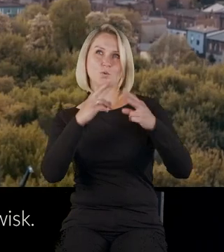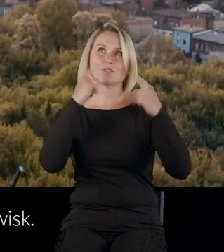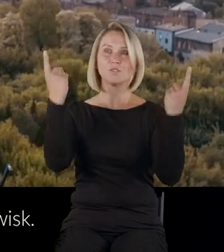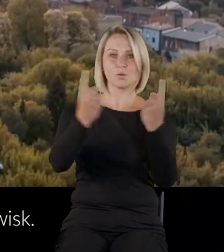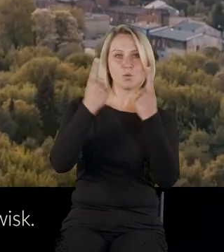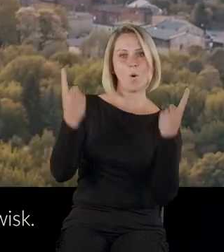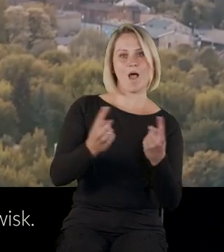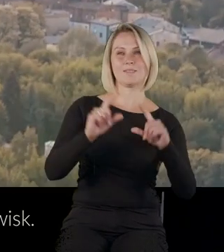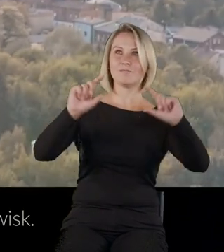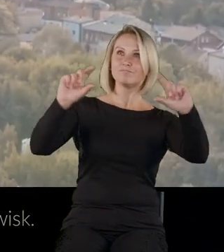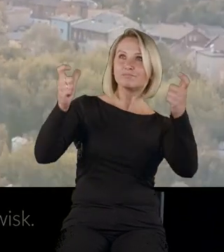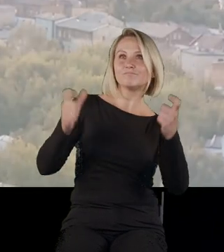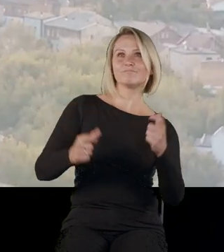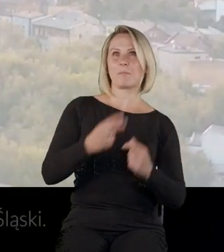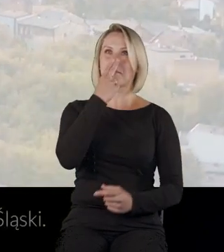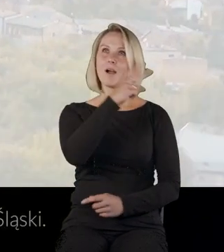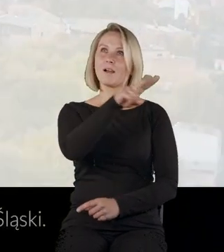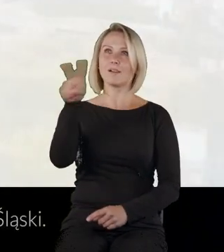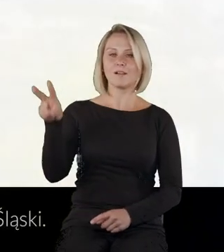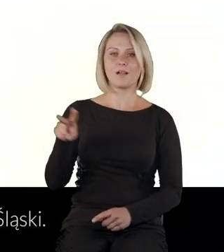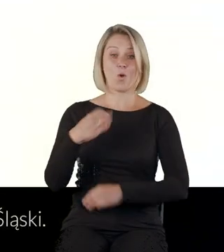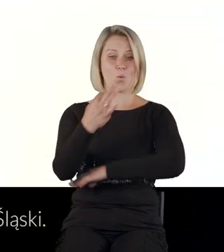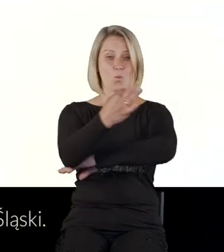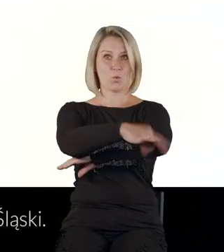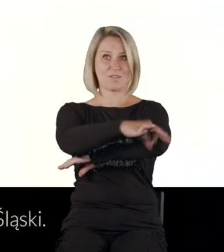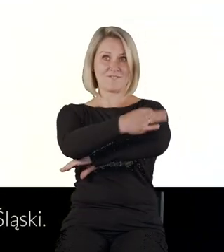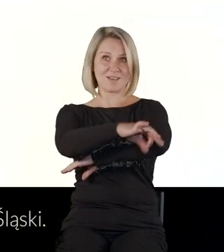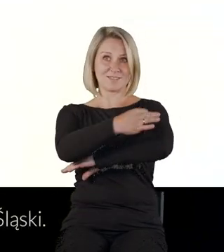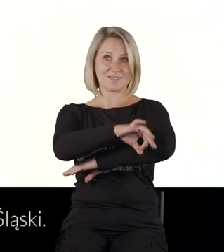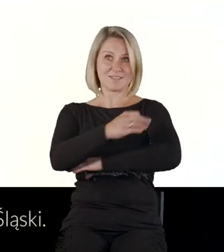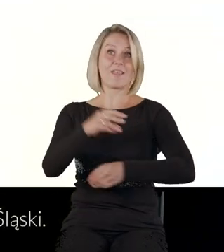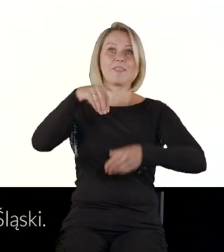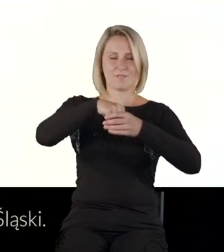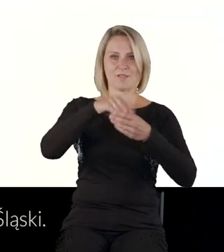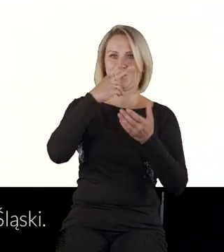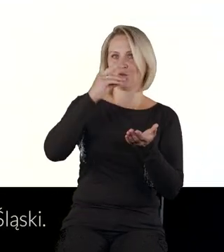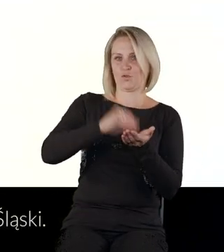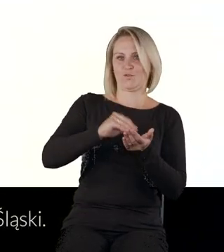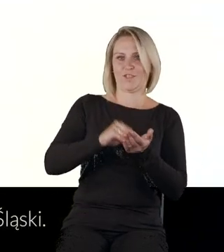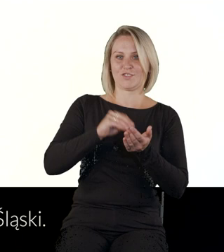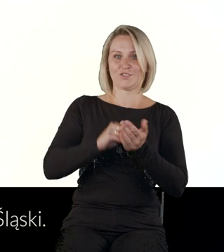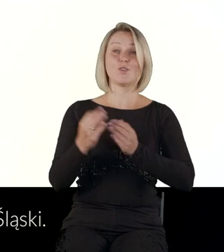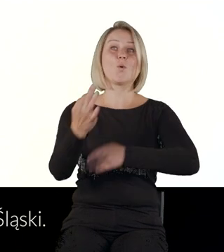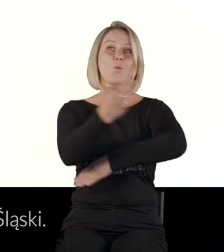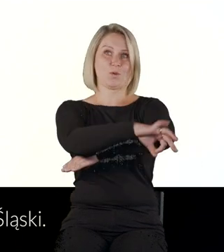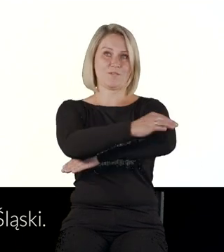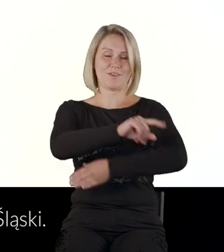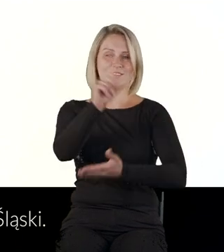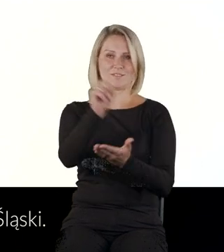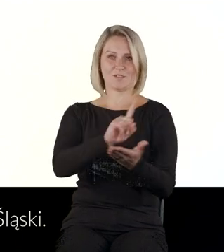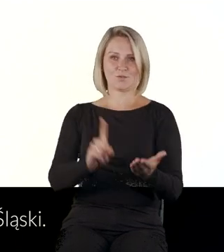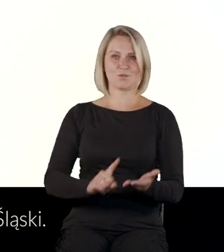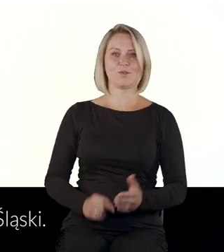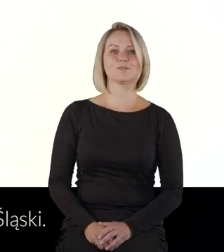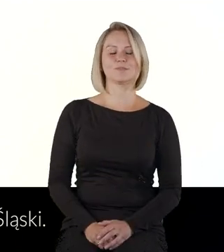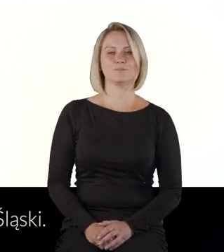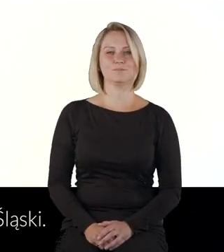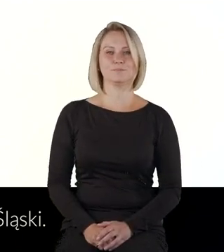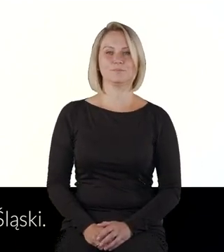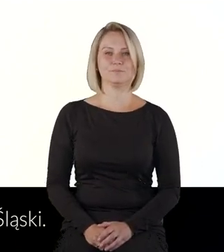sytuacji, zdarzeń i zjawisk. Uniwersytet opiera się na doświadczaniu. Uniwersytet Śląski.